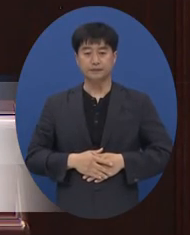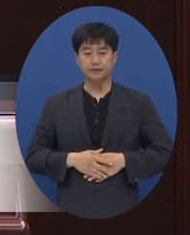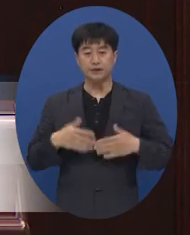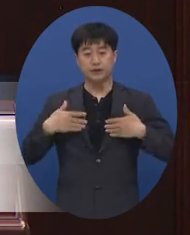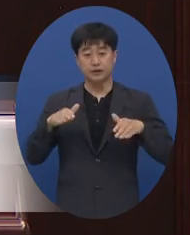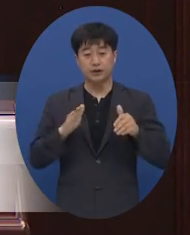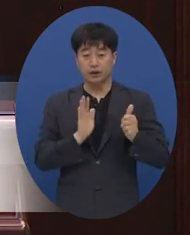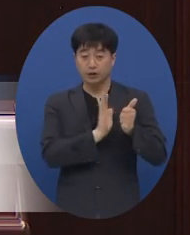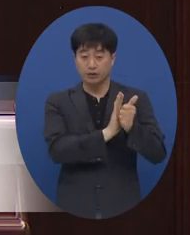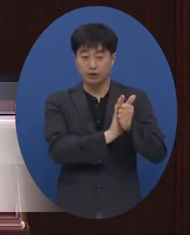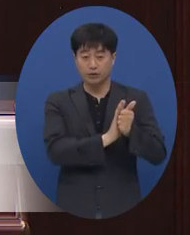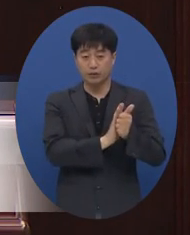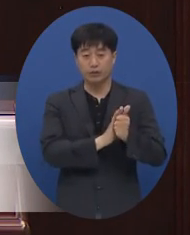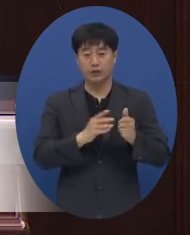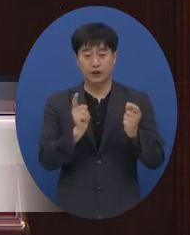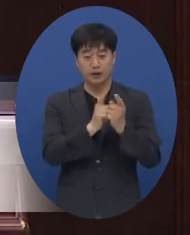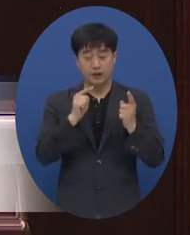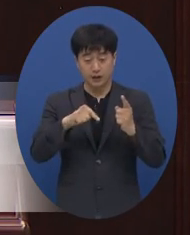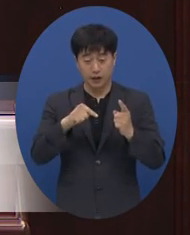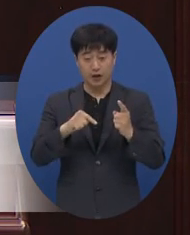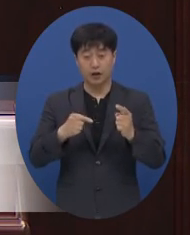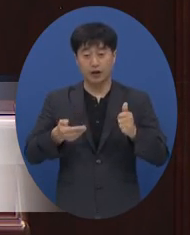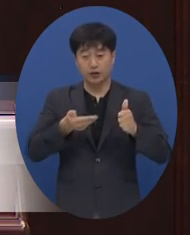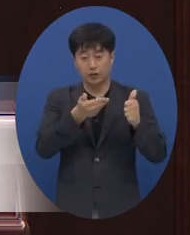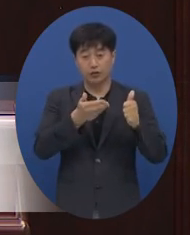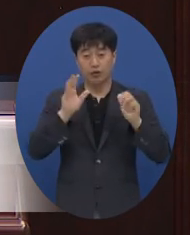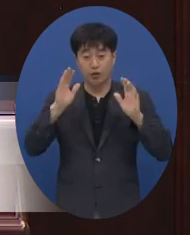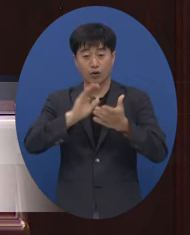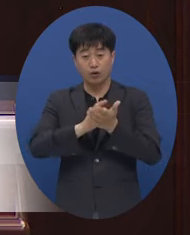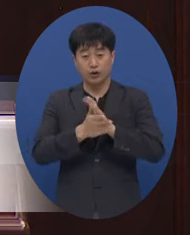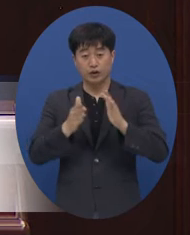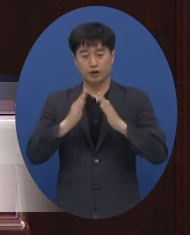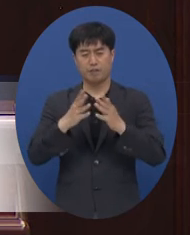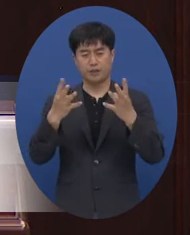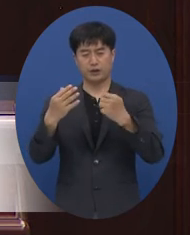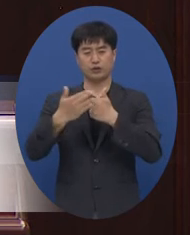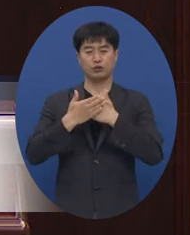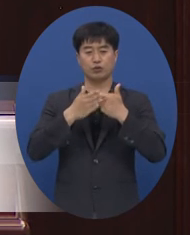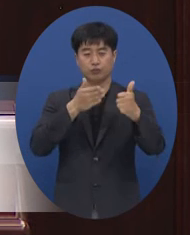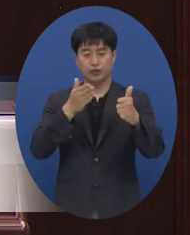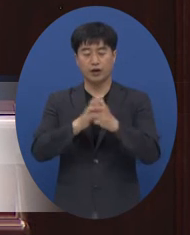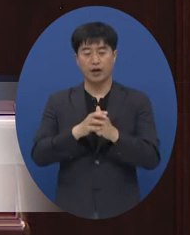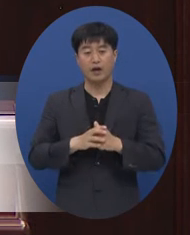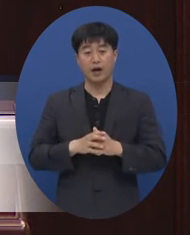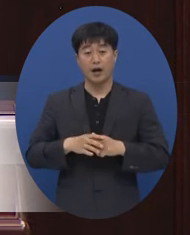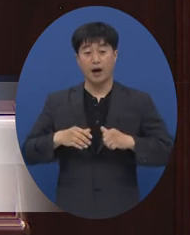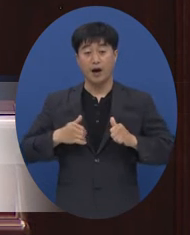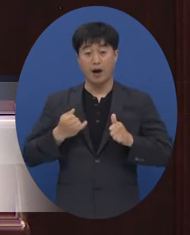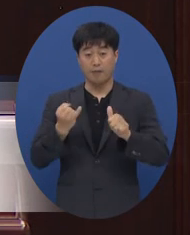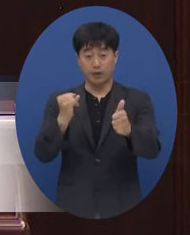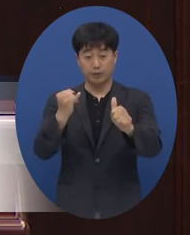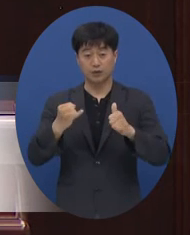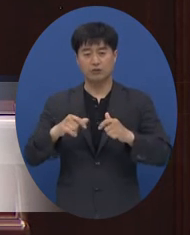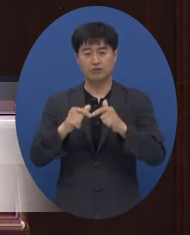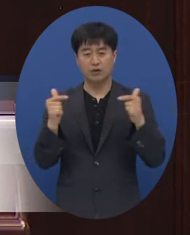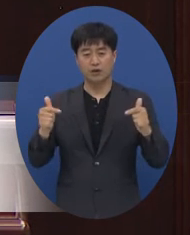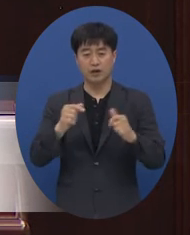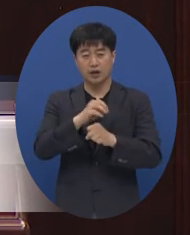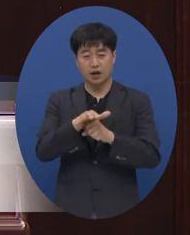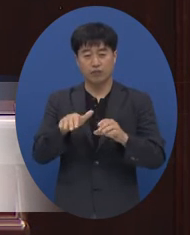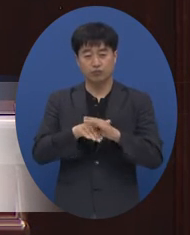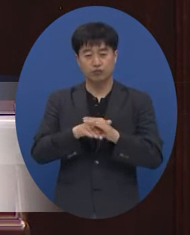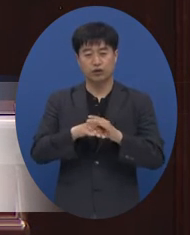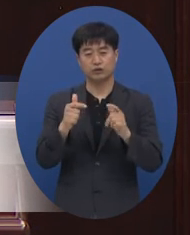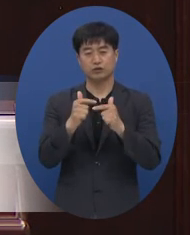취약보육 대상자들을 보육할 수 있는 어린이집을 더 많이 지원해 주십시오. 맞벌이 증가, 다문화